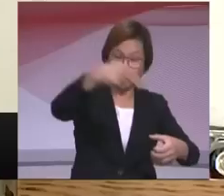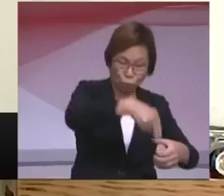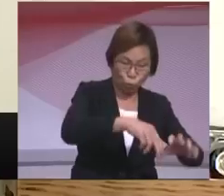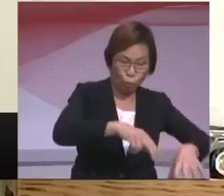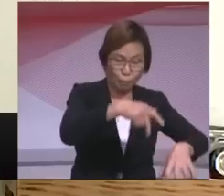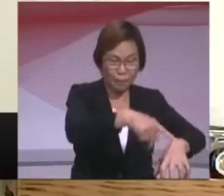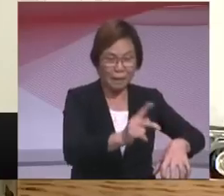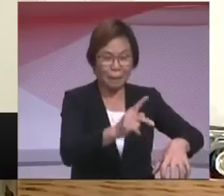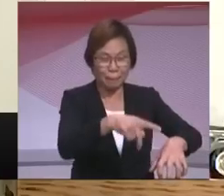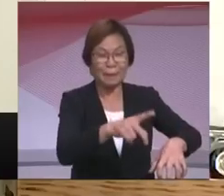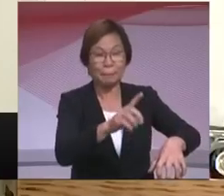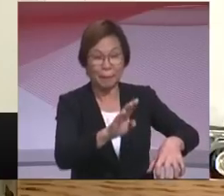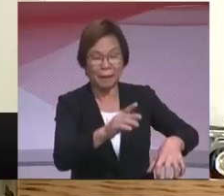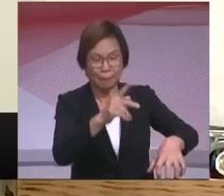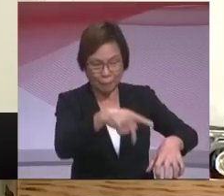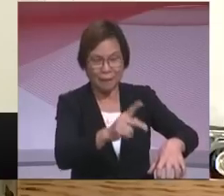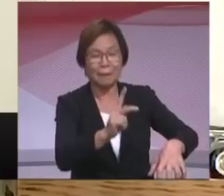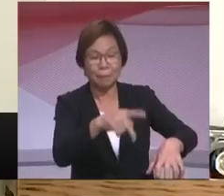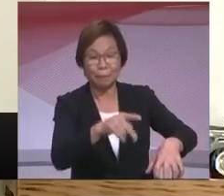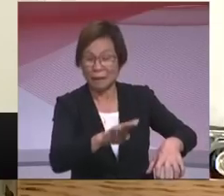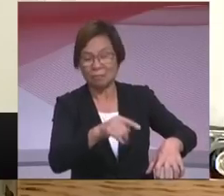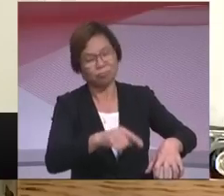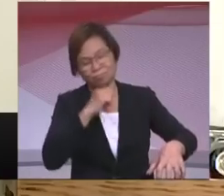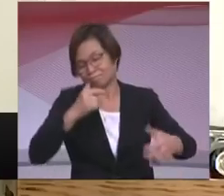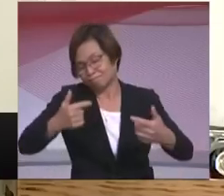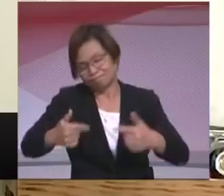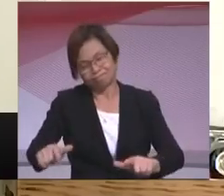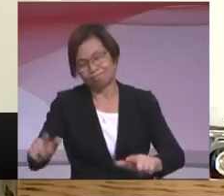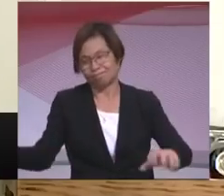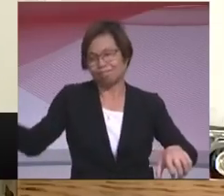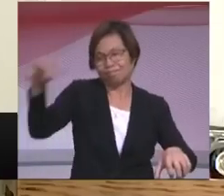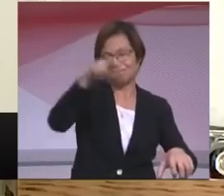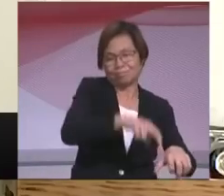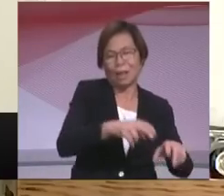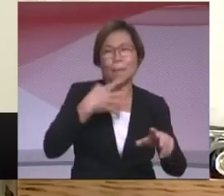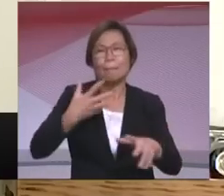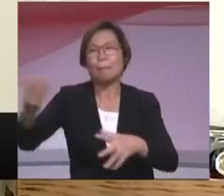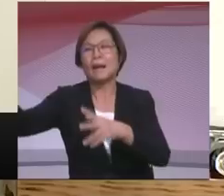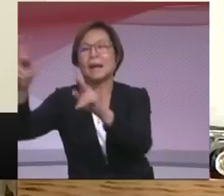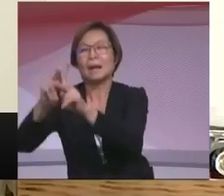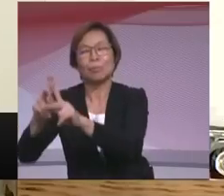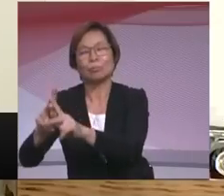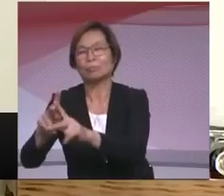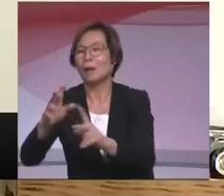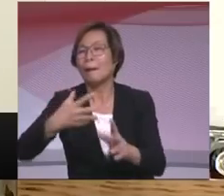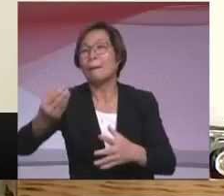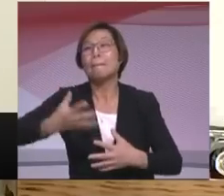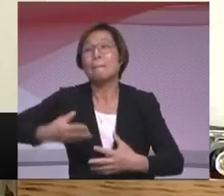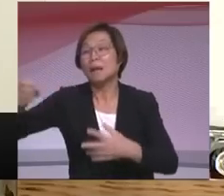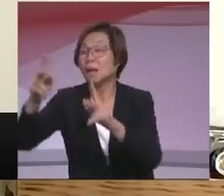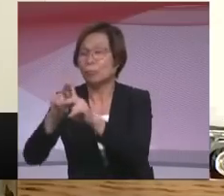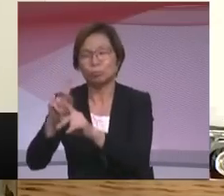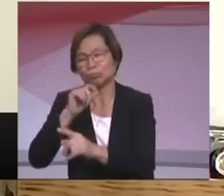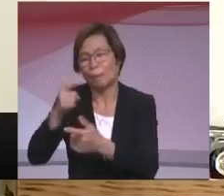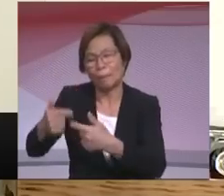dan PKPD tidak dibenarkan. Seperti balik kampung misalnya. Jadi tidak dibenarkan balik